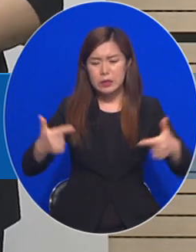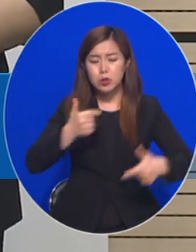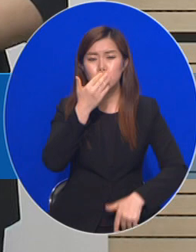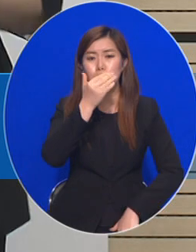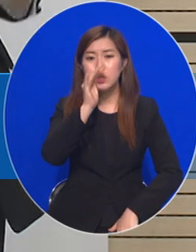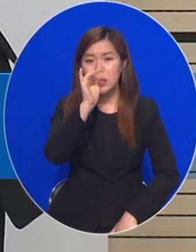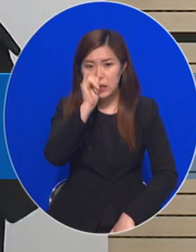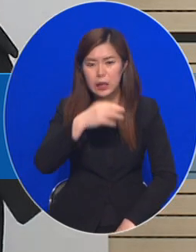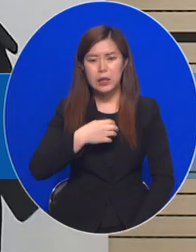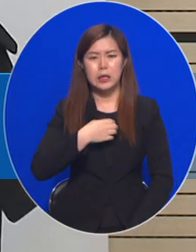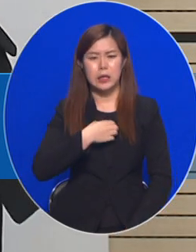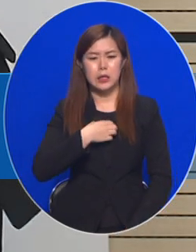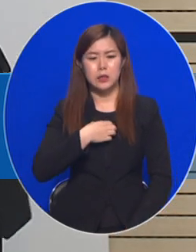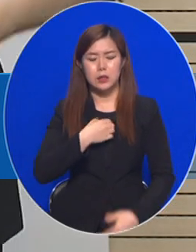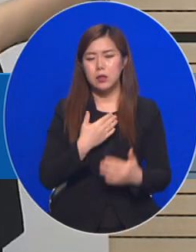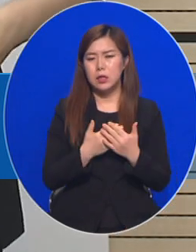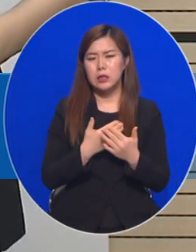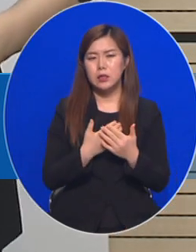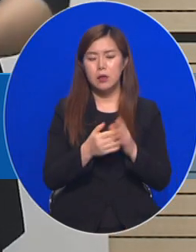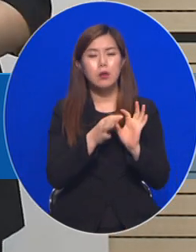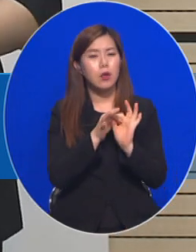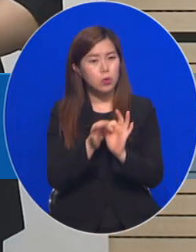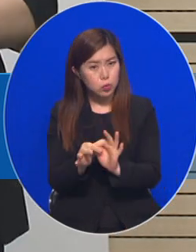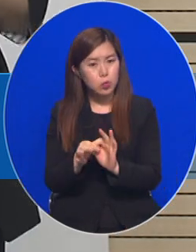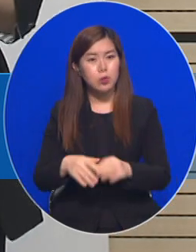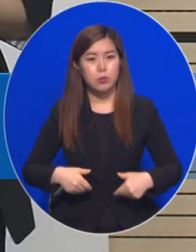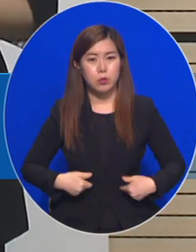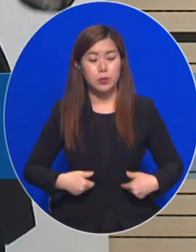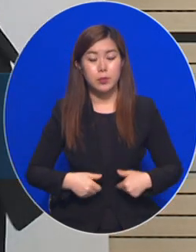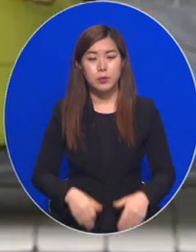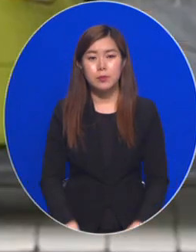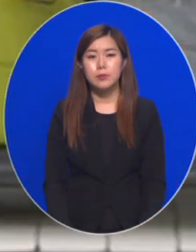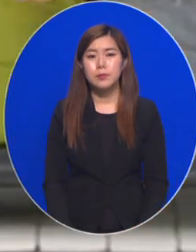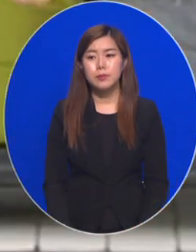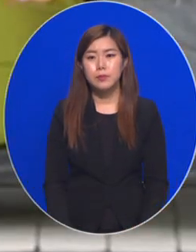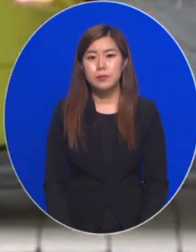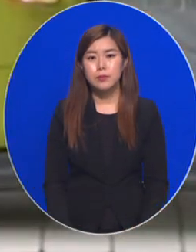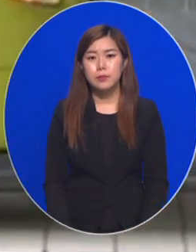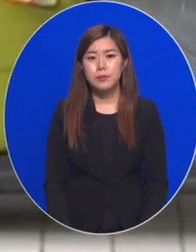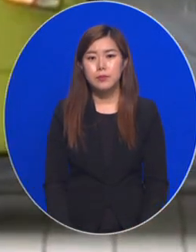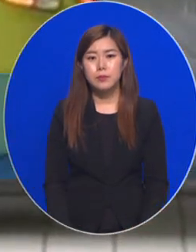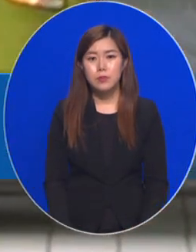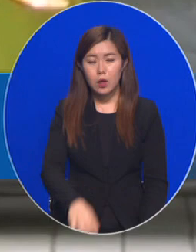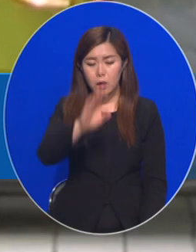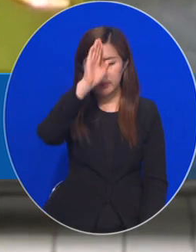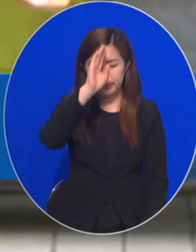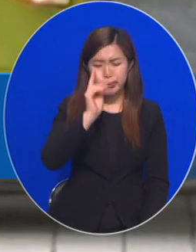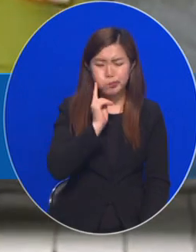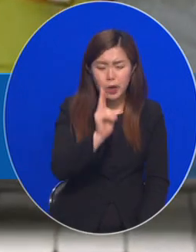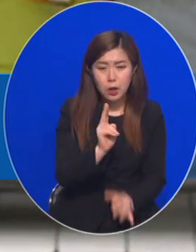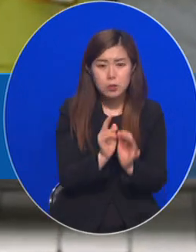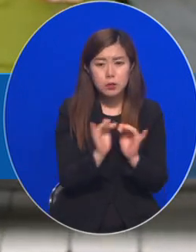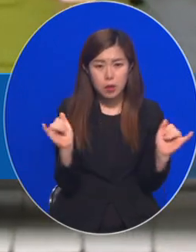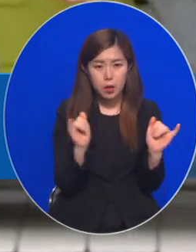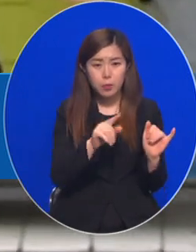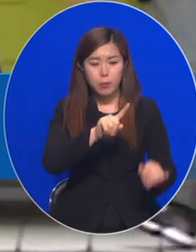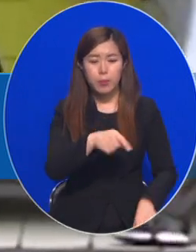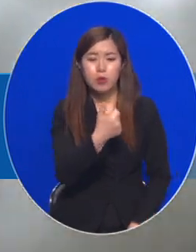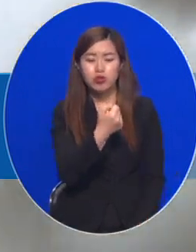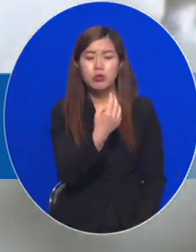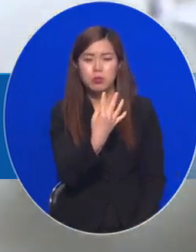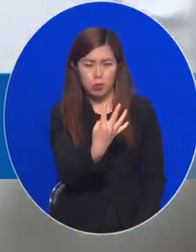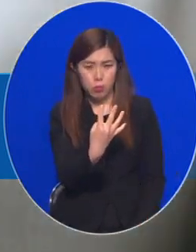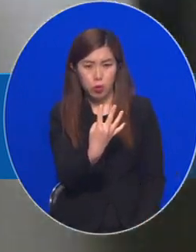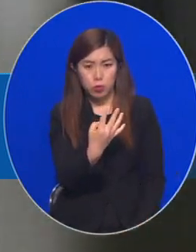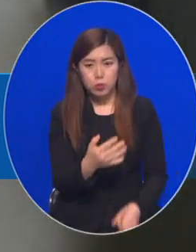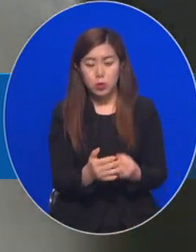경각심을 유지해야 하고 저희도 긴장하고 있습니다. 위중증 환자가 154명으로 늘어나면서